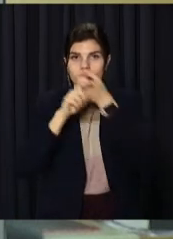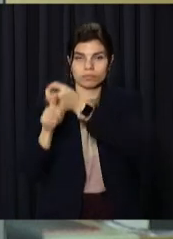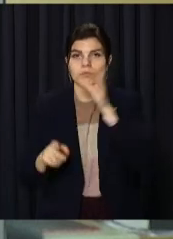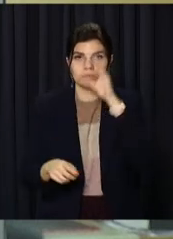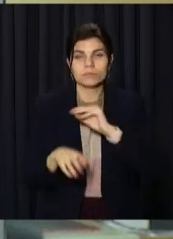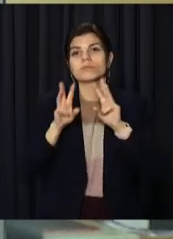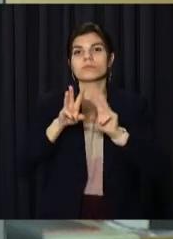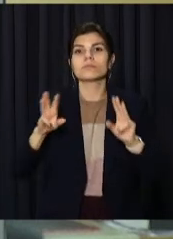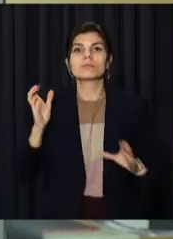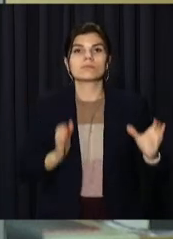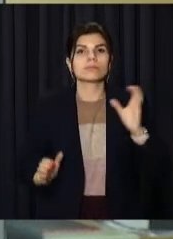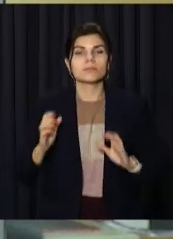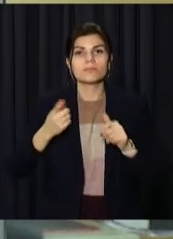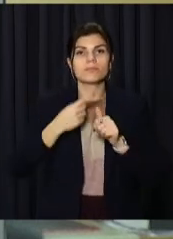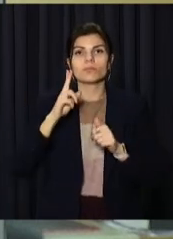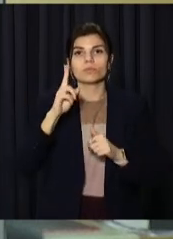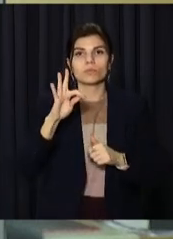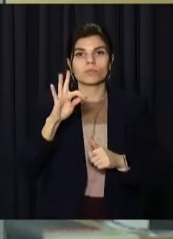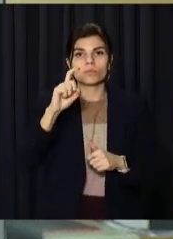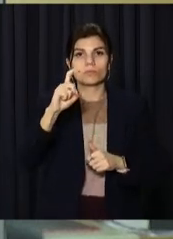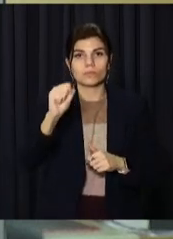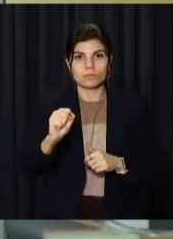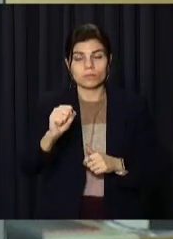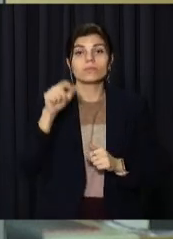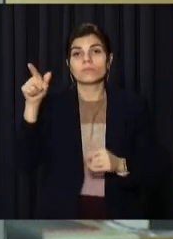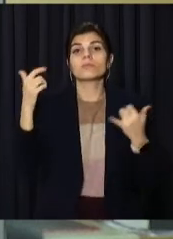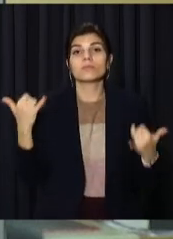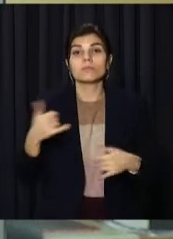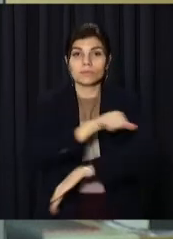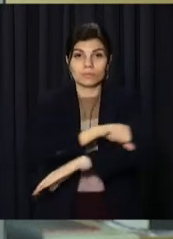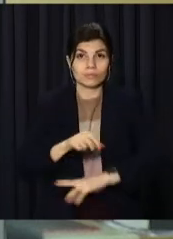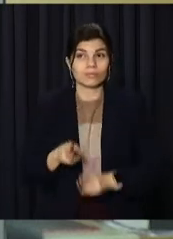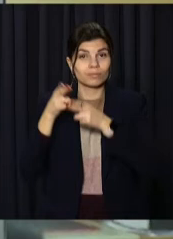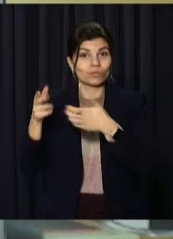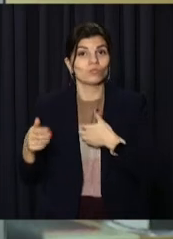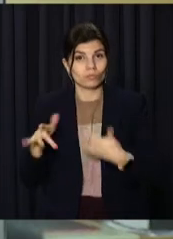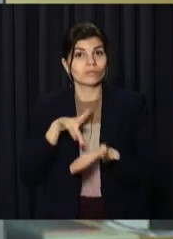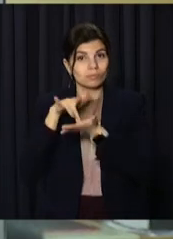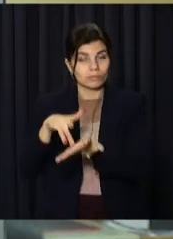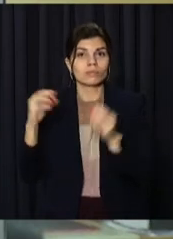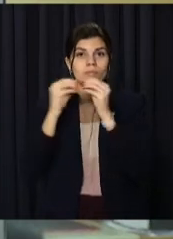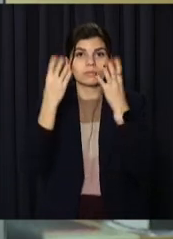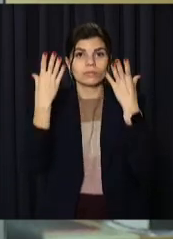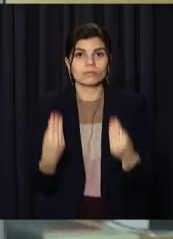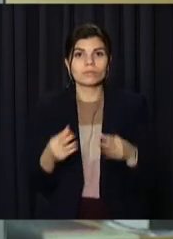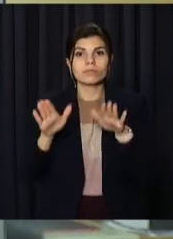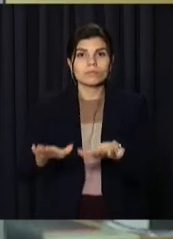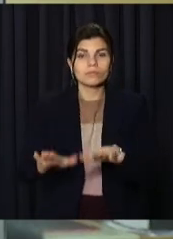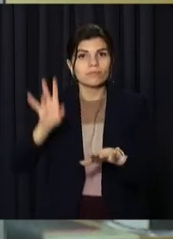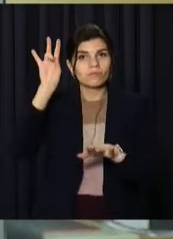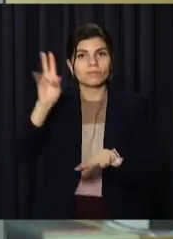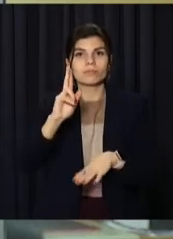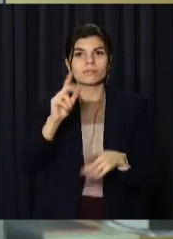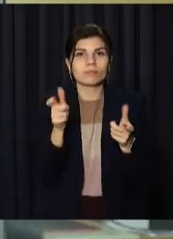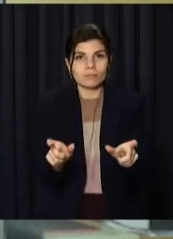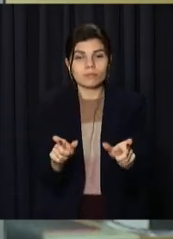дані на сайті Інституту імені Коха. Тож відтепер при перетині кордону туристи мають відбути 10-денний карантин. Але якщо за